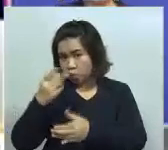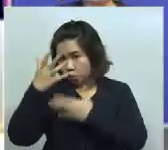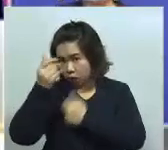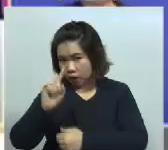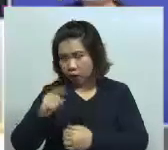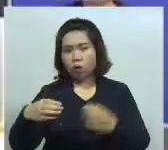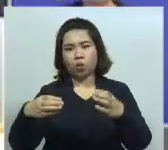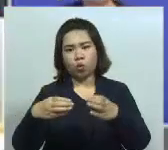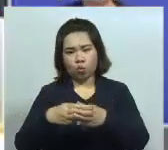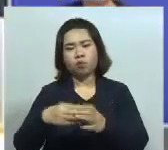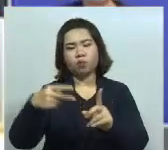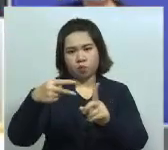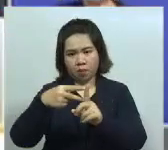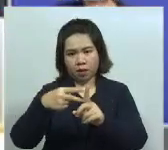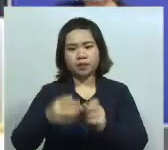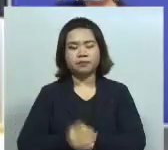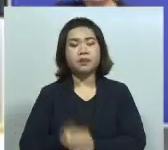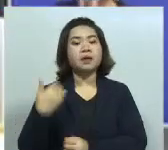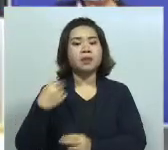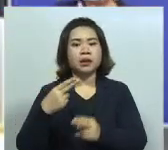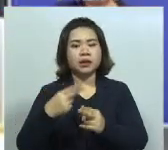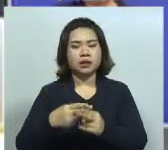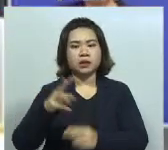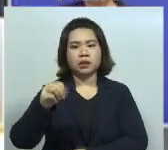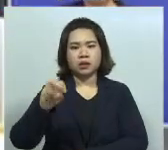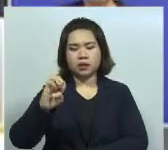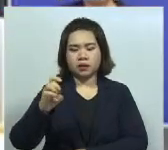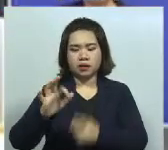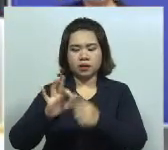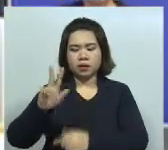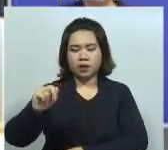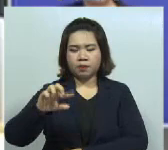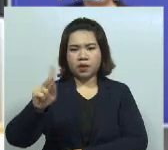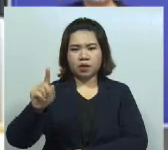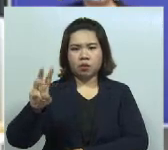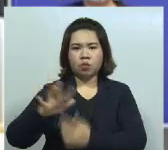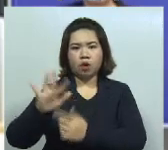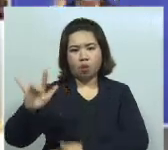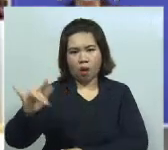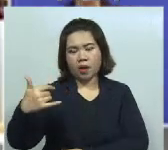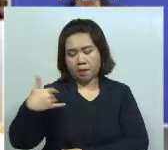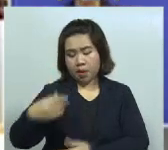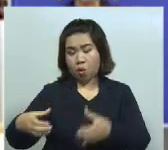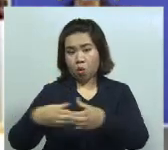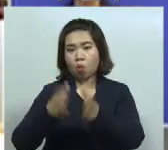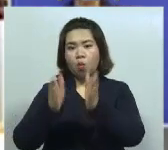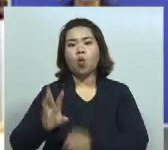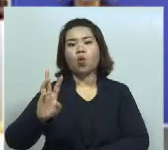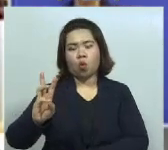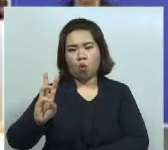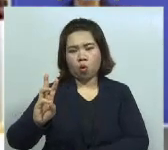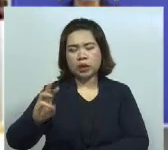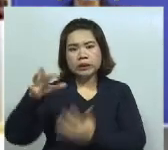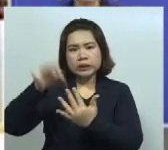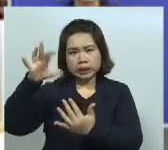ก็คือพรรคอนาคตใหม่ค่ะซึ่งนายมิ่งขวัญแสงสุวรรณสมาชิกพรรครวมถึงส.ส.ของพรรครวม6คนก็โหวตเลือกน